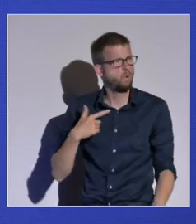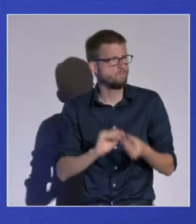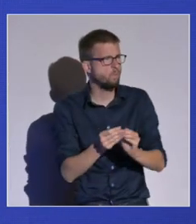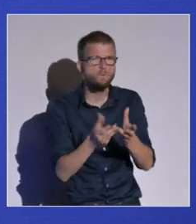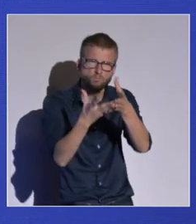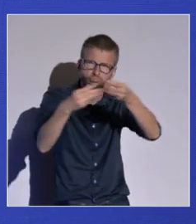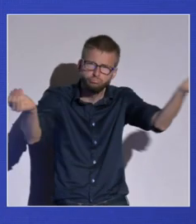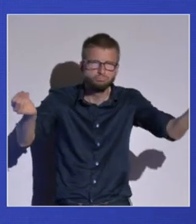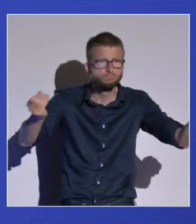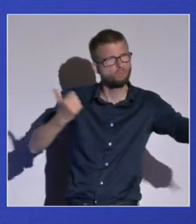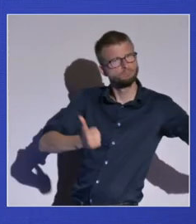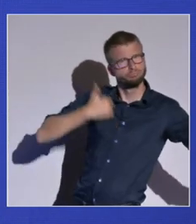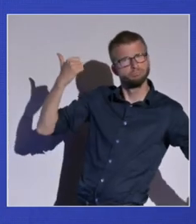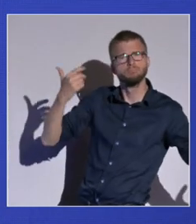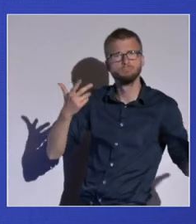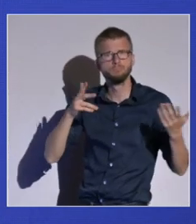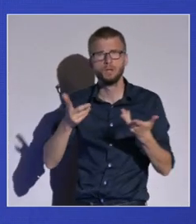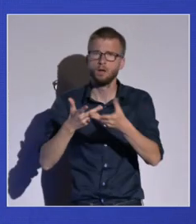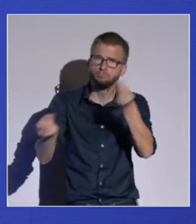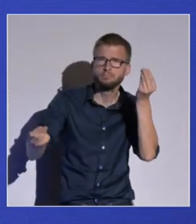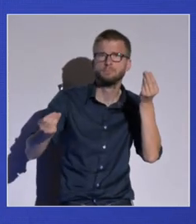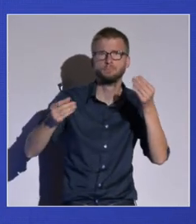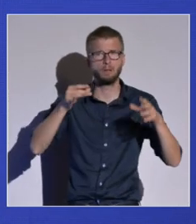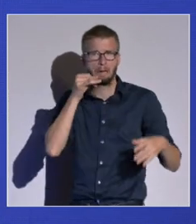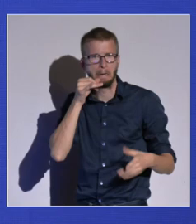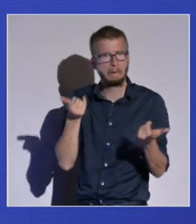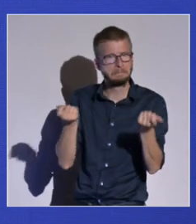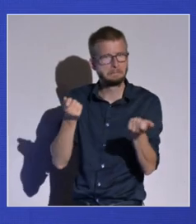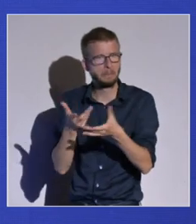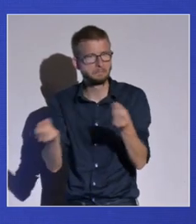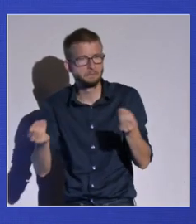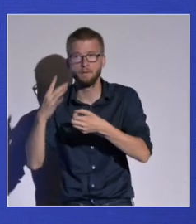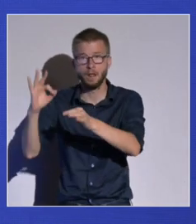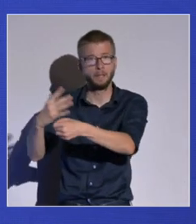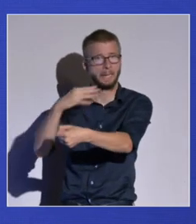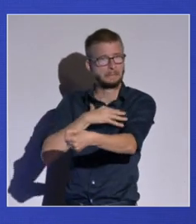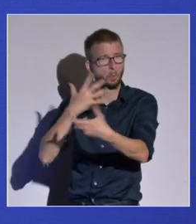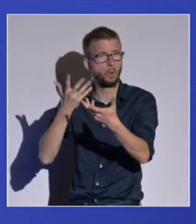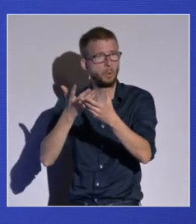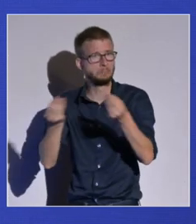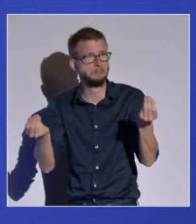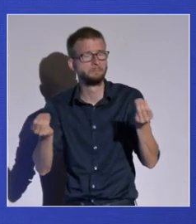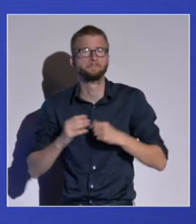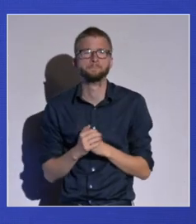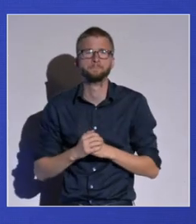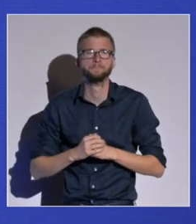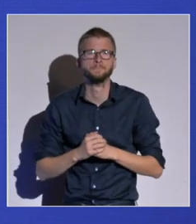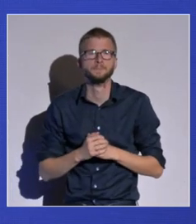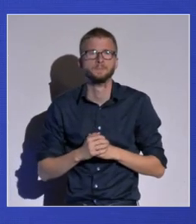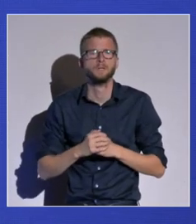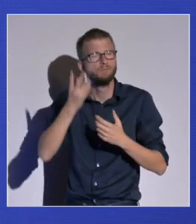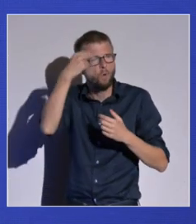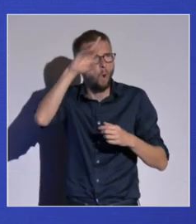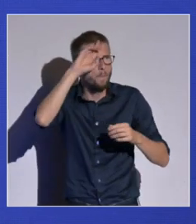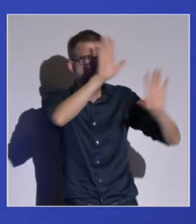régler toute seule avec l'Italie et ces questions d'immigration-là, l'Europe n'aura plus